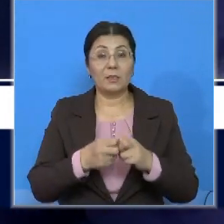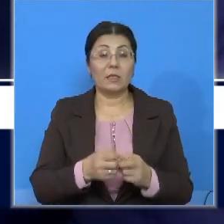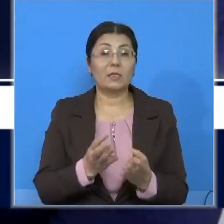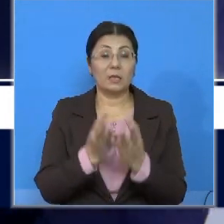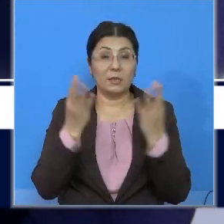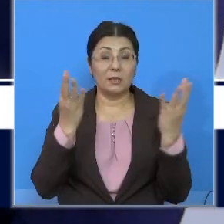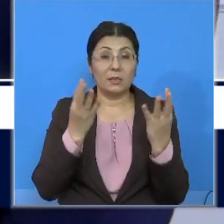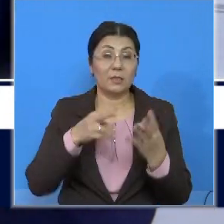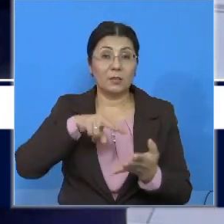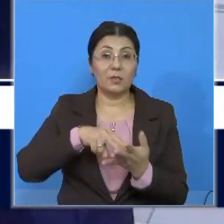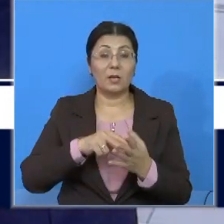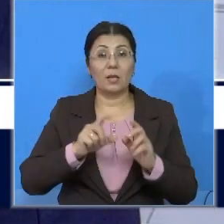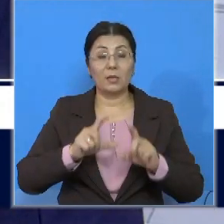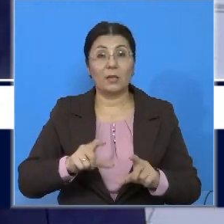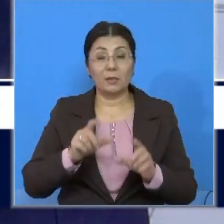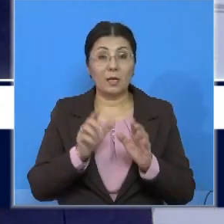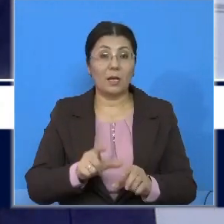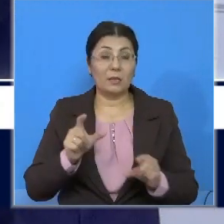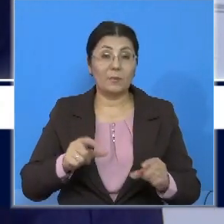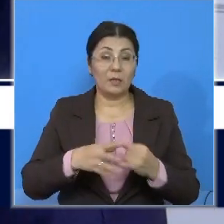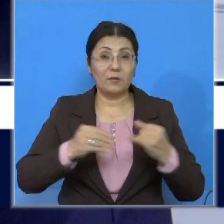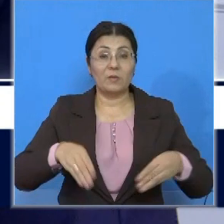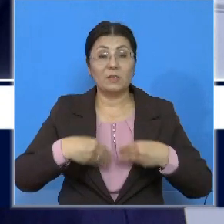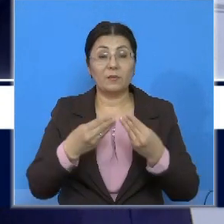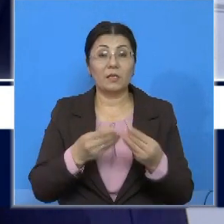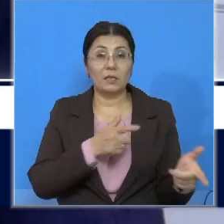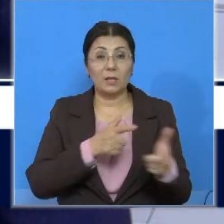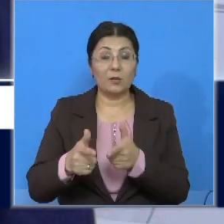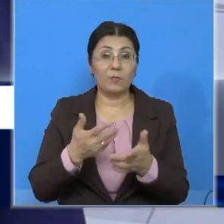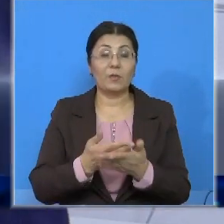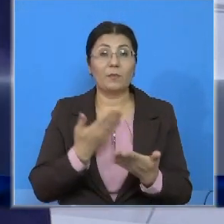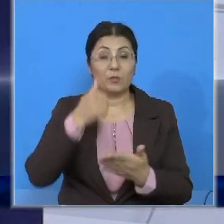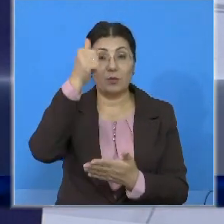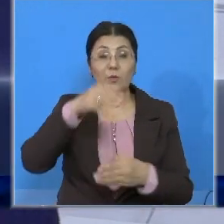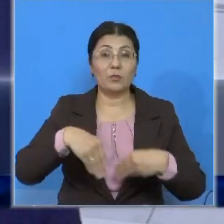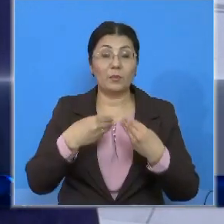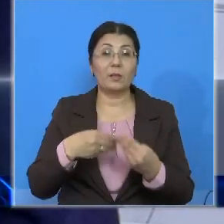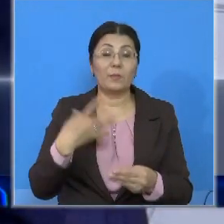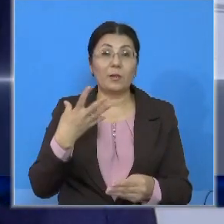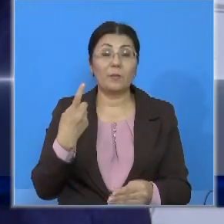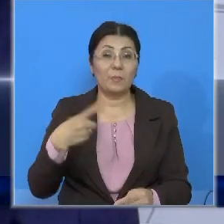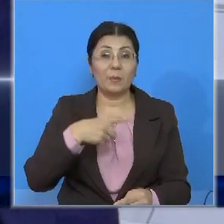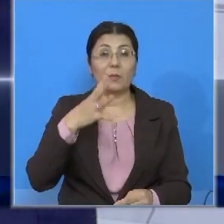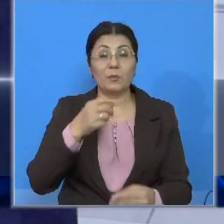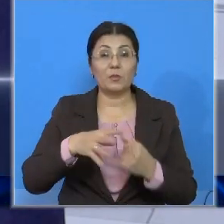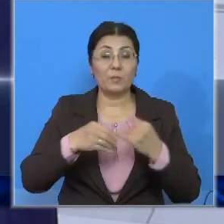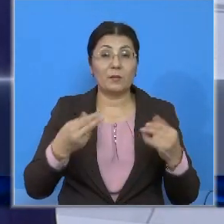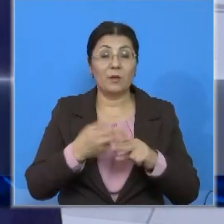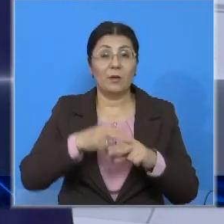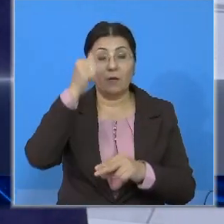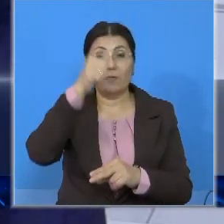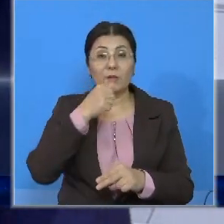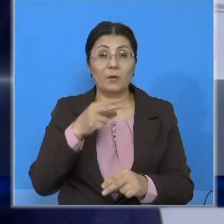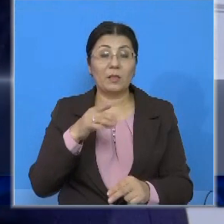земельным участкам. На сегодня у нас на районе более 4000 наделов подготовлены. Если в прошлом году было дано более 1500 участков, то в этом году в селах Кумсай